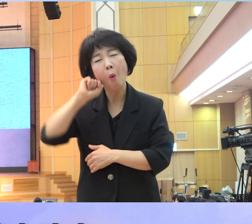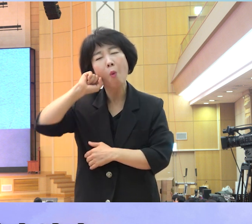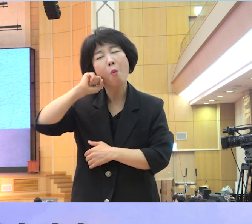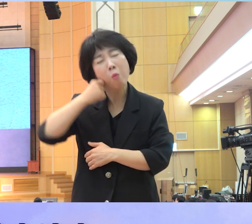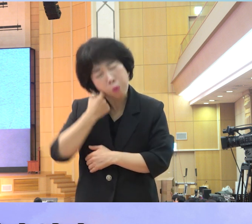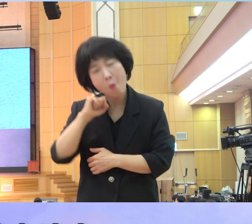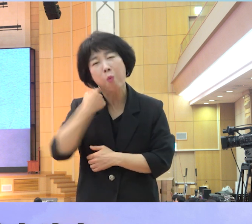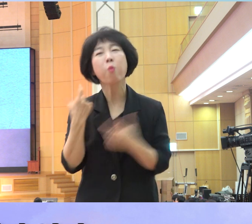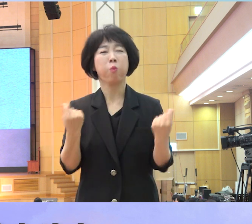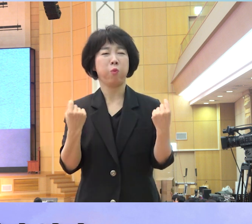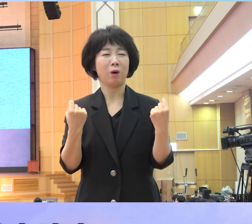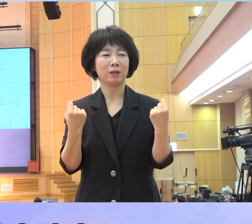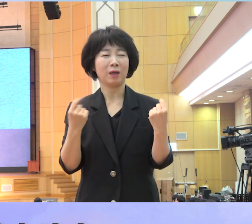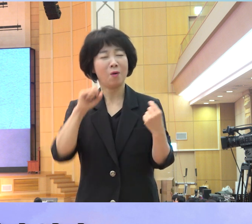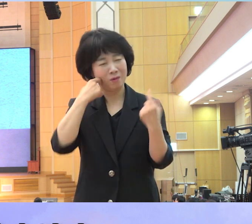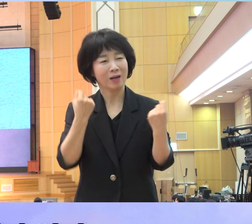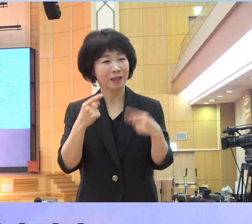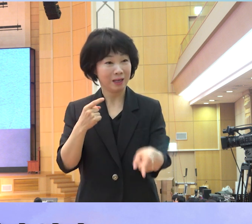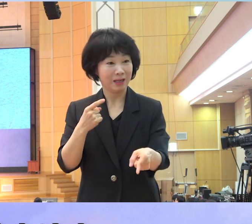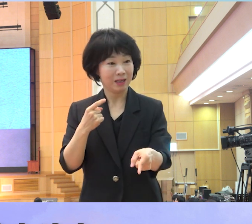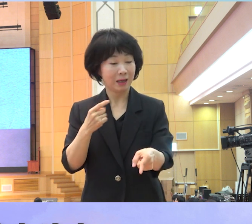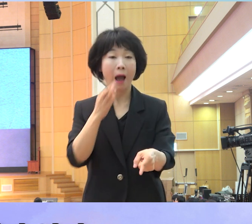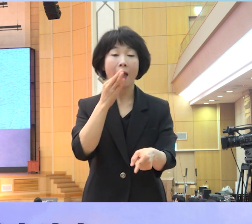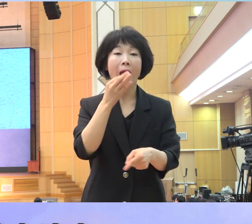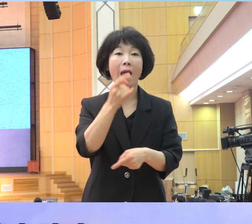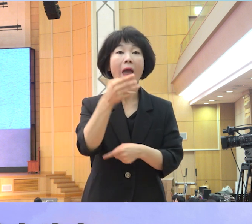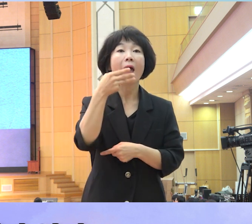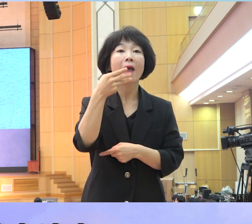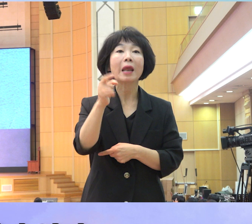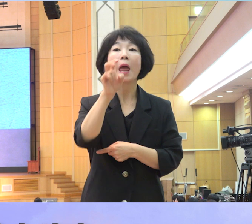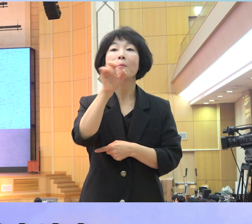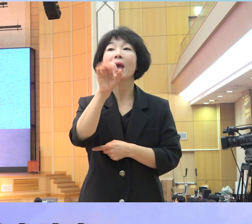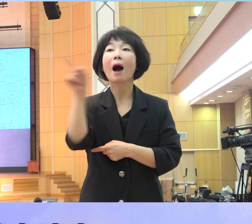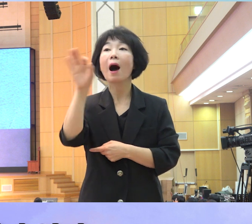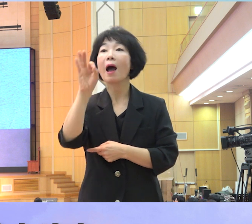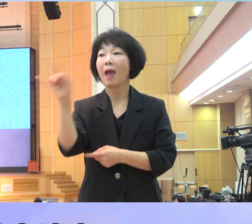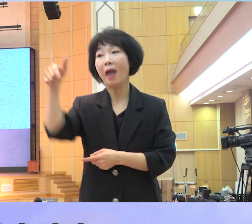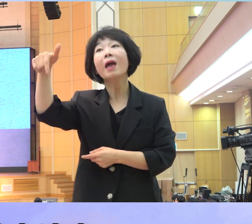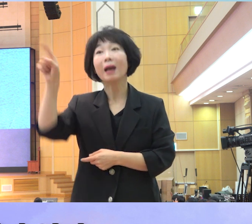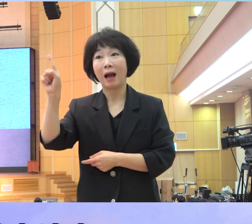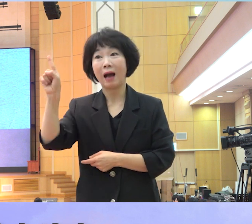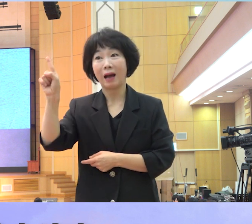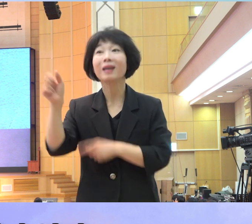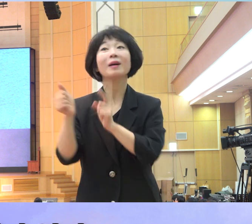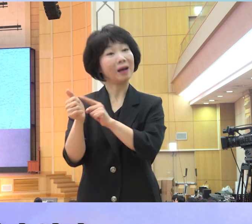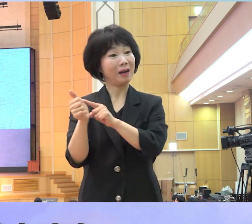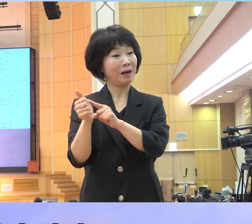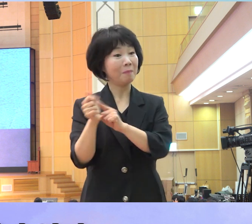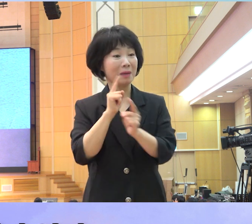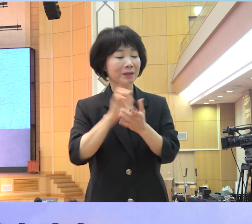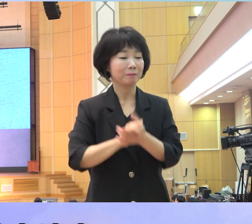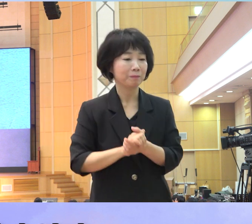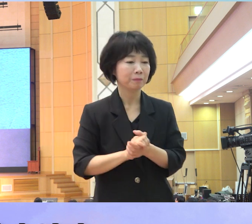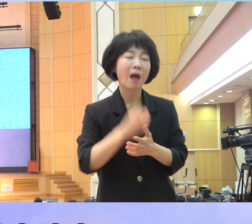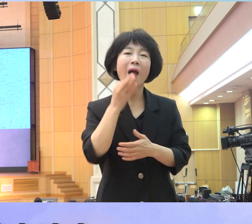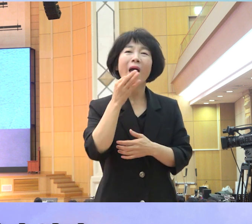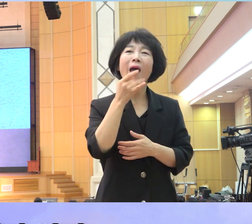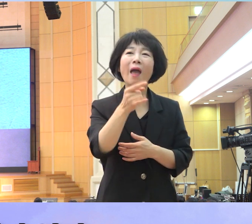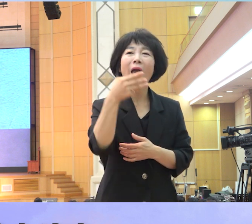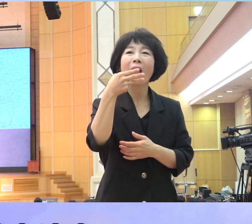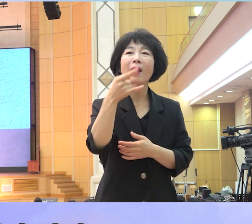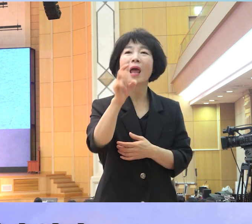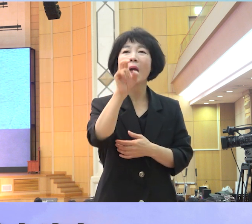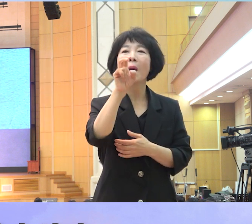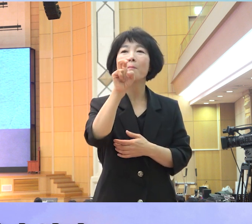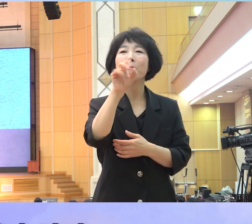구절이에요. 예레미야 애가서입니다. 예레미야 애가서는 예레미야서 바로 다음에 있거든요. 예레미야